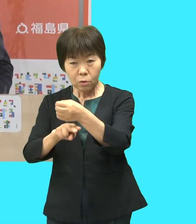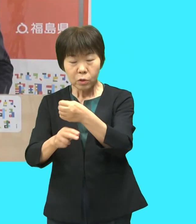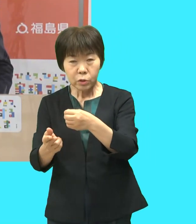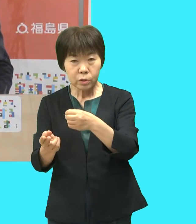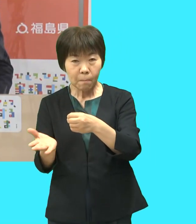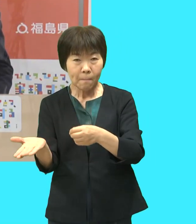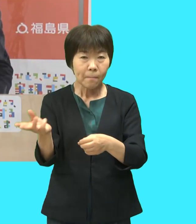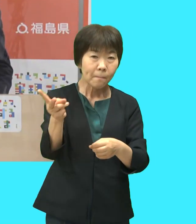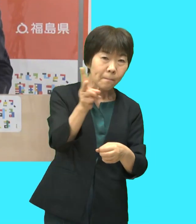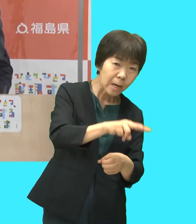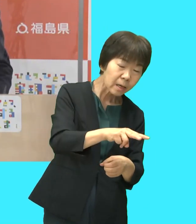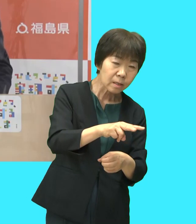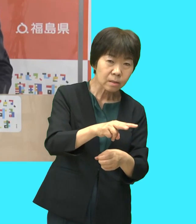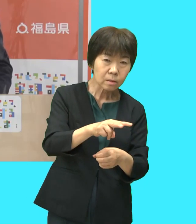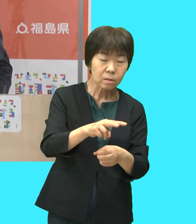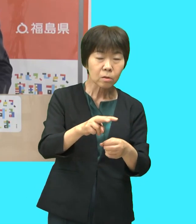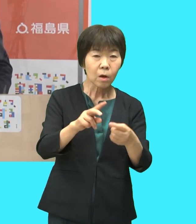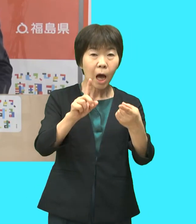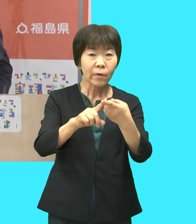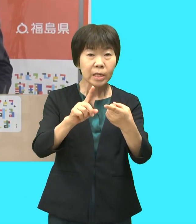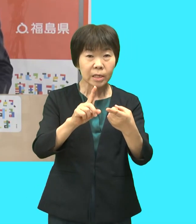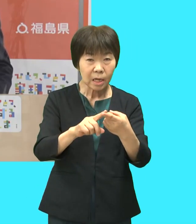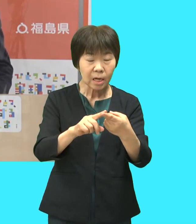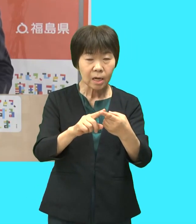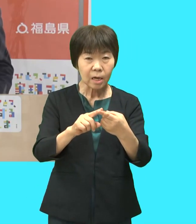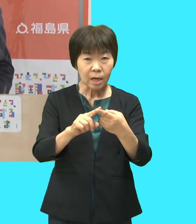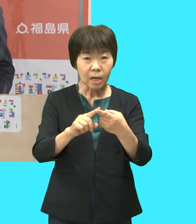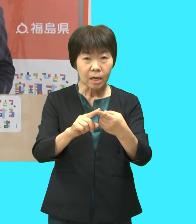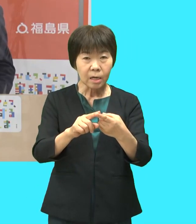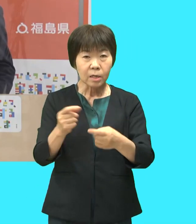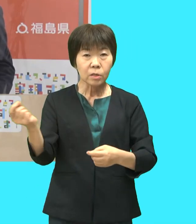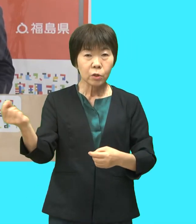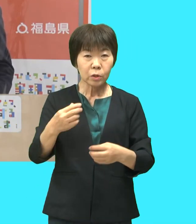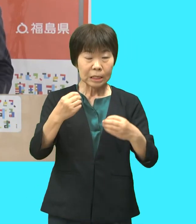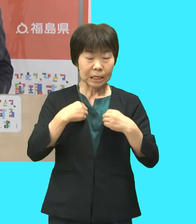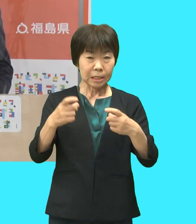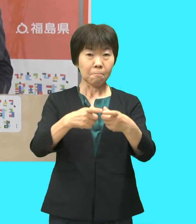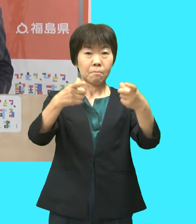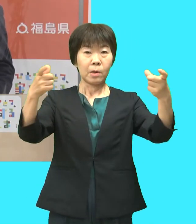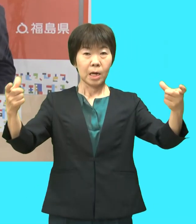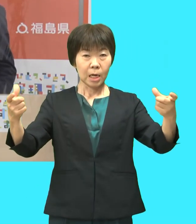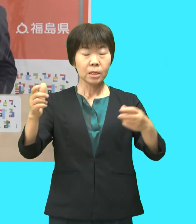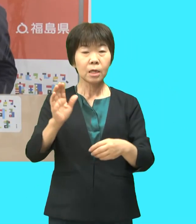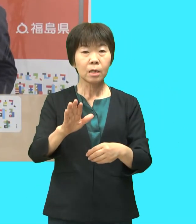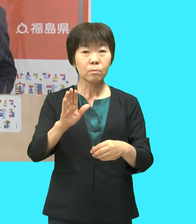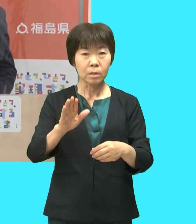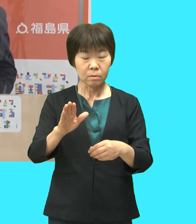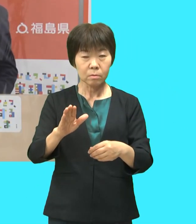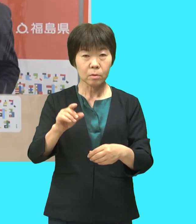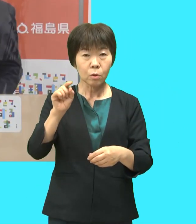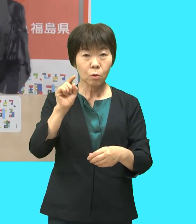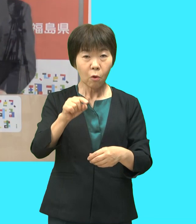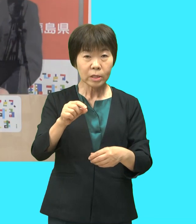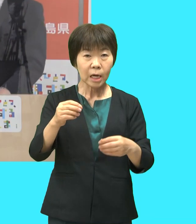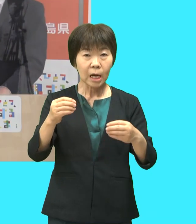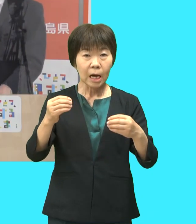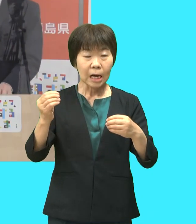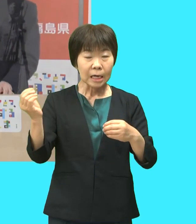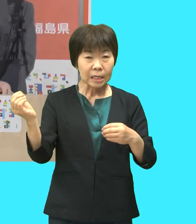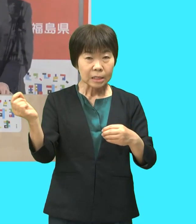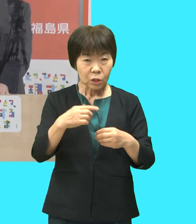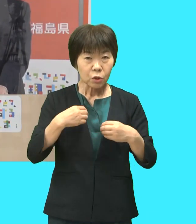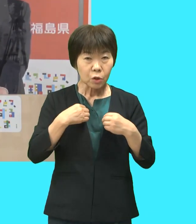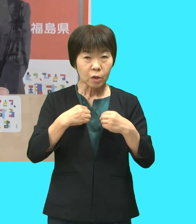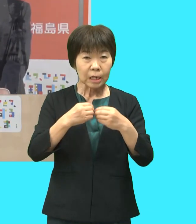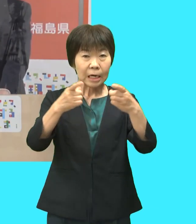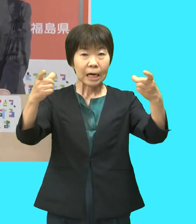さに呼応するように急激に感染が拡大をしています。したがってこういった感染急拡大の事